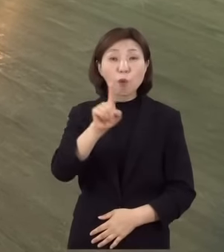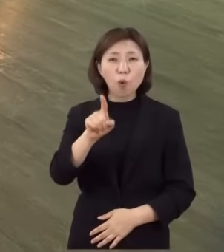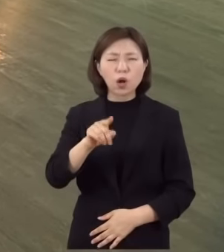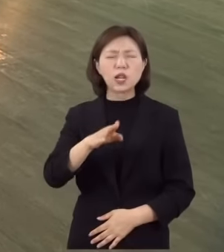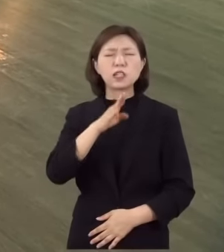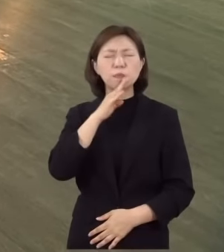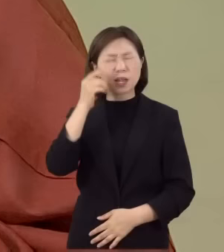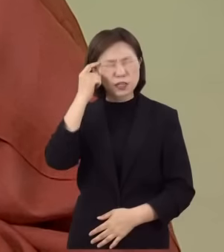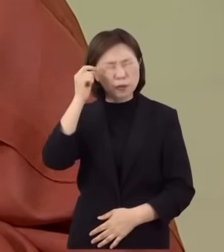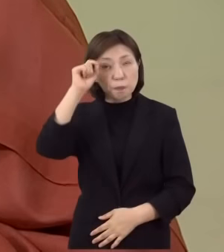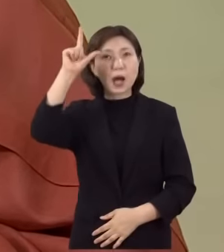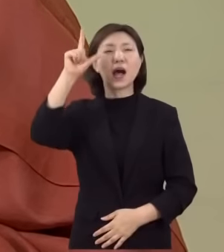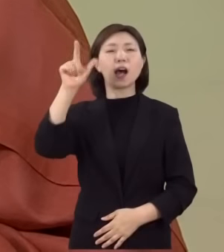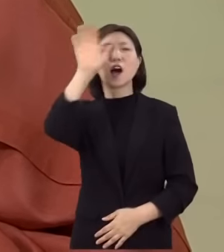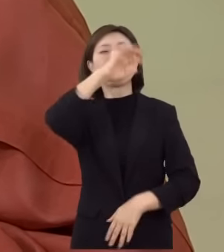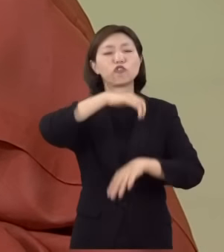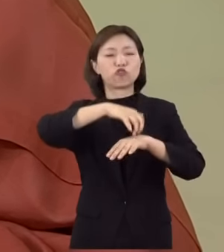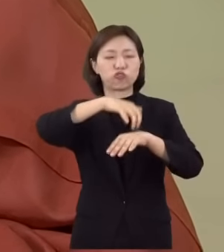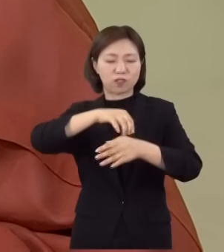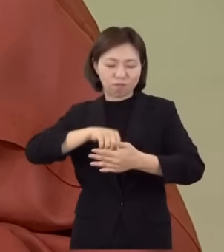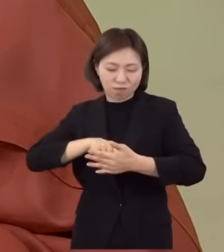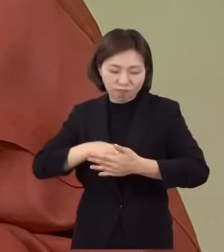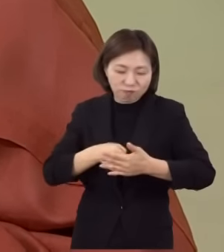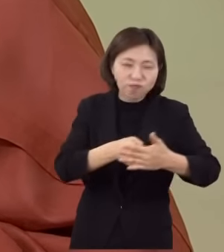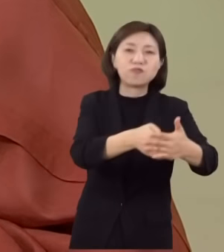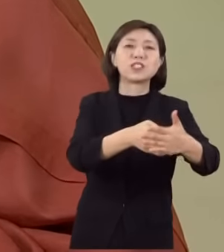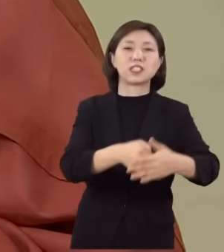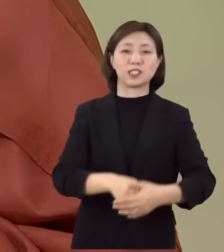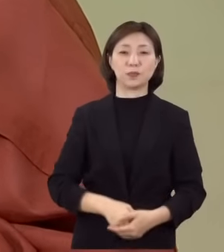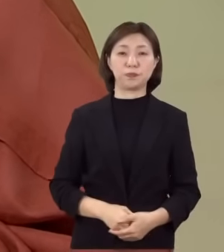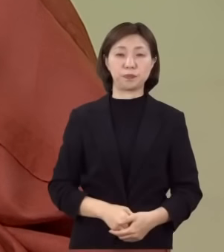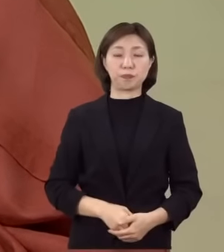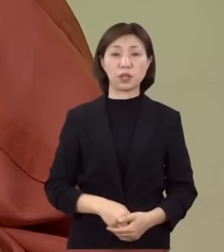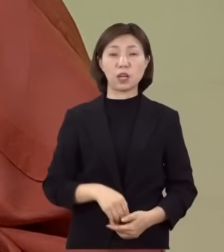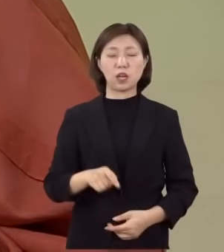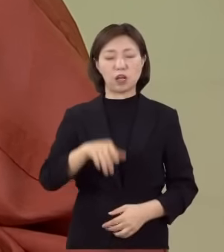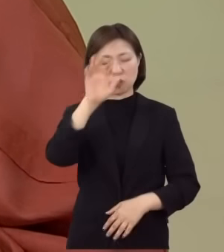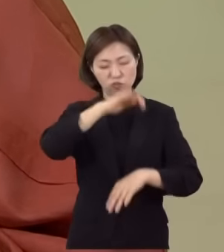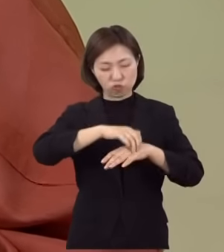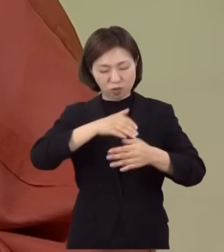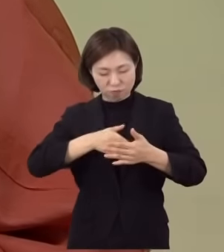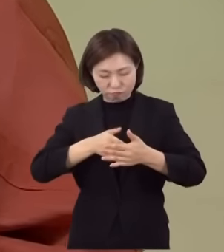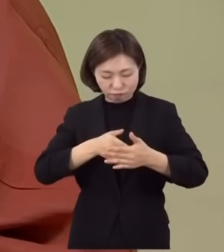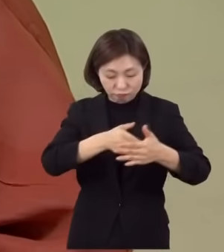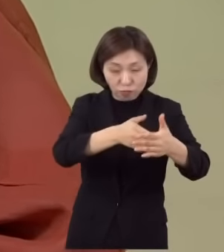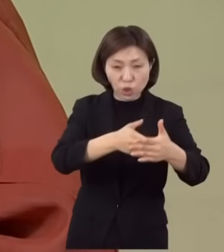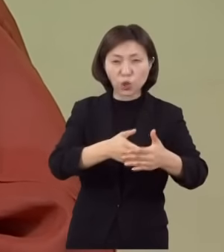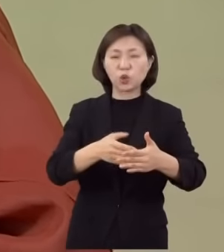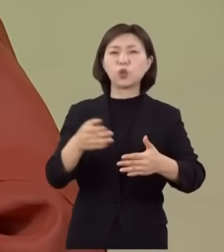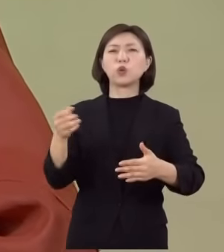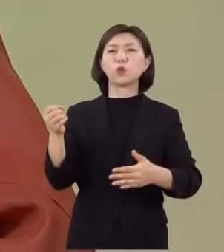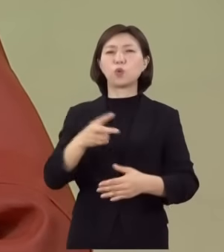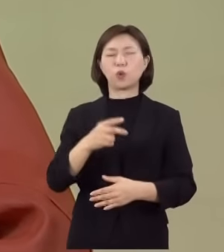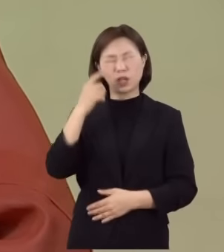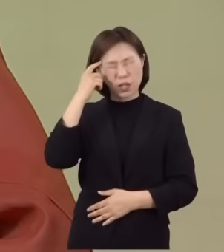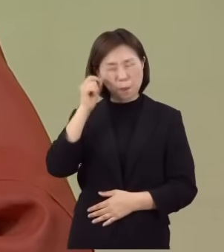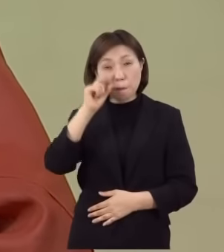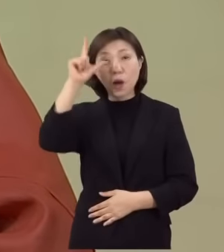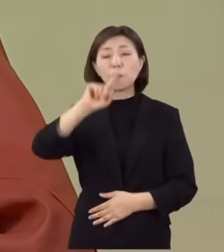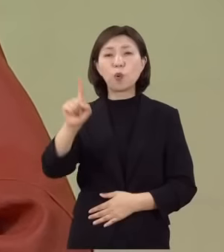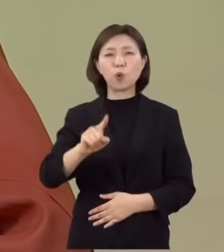깨달음입니다 수행과 깨달음 그게 자신도 이롭게 하고 남도 이롭게